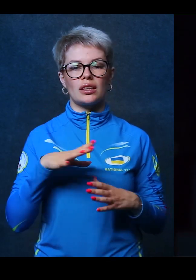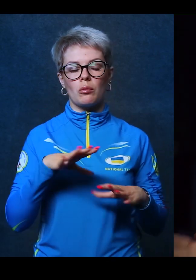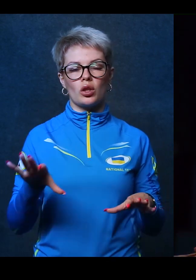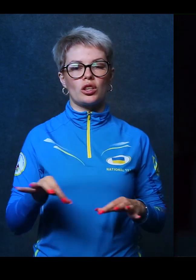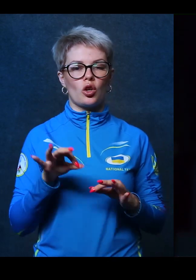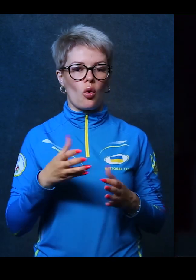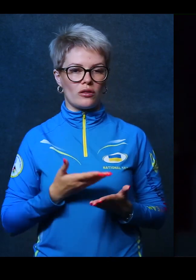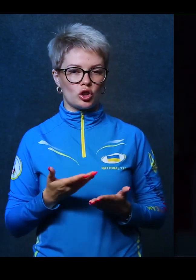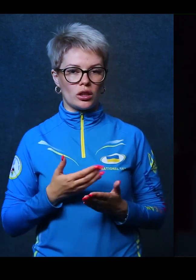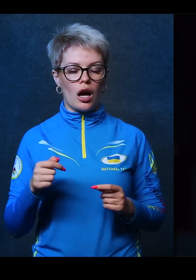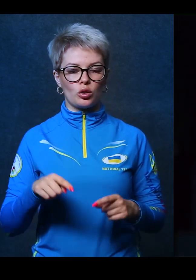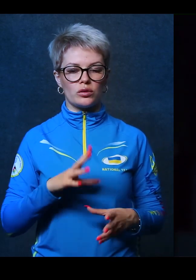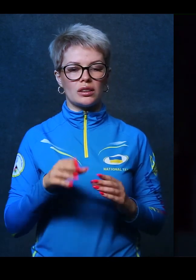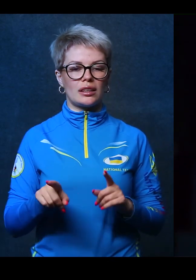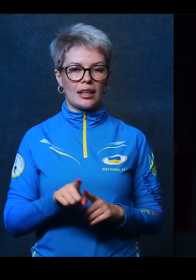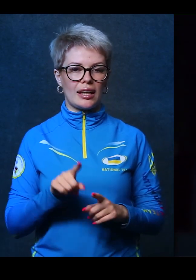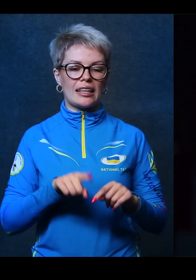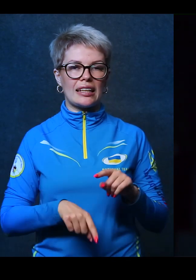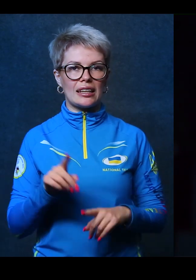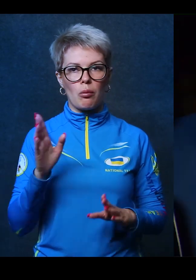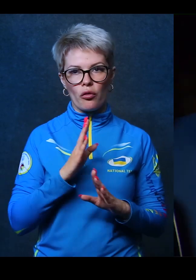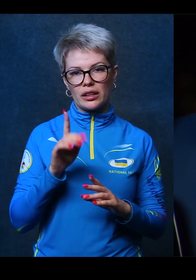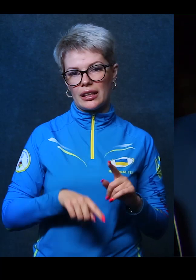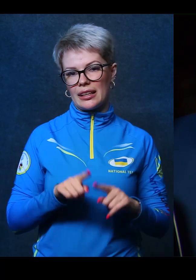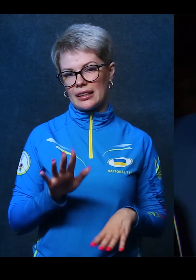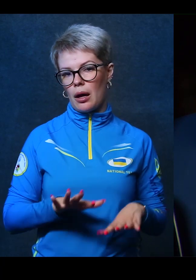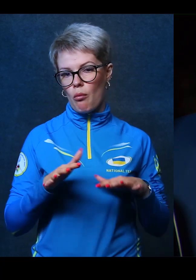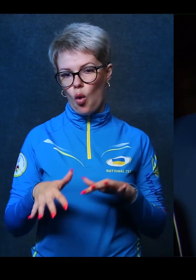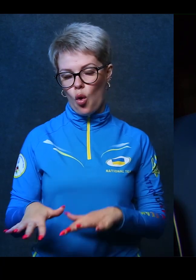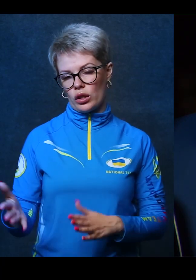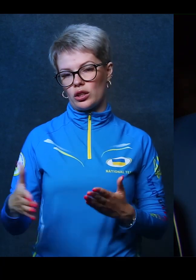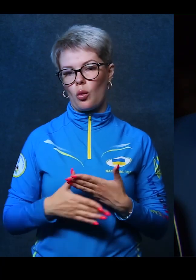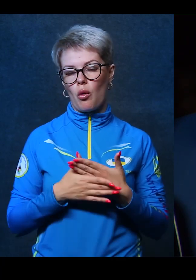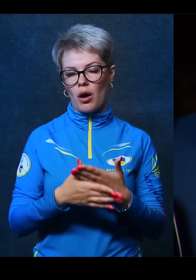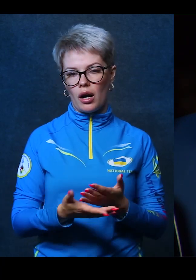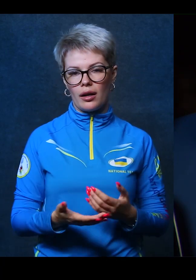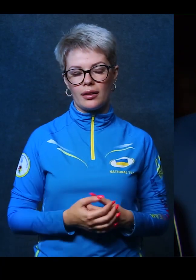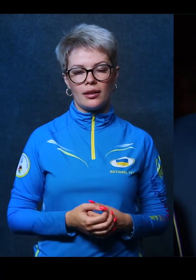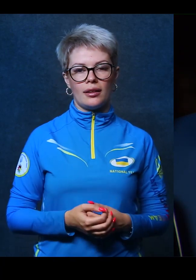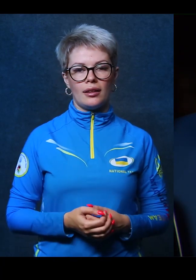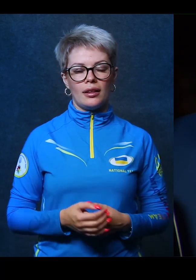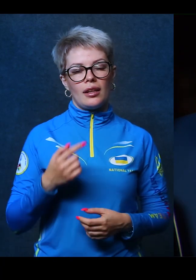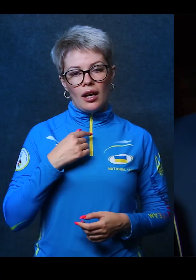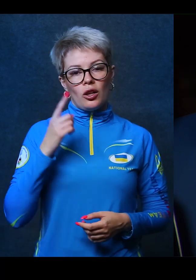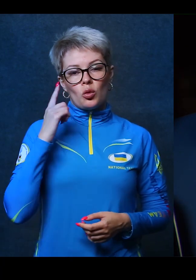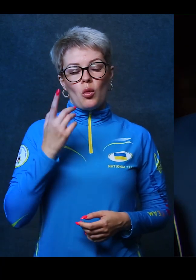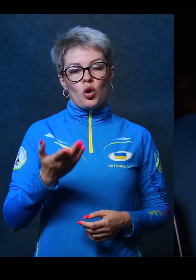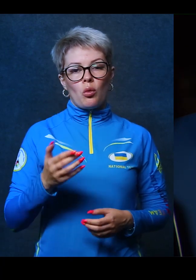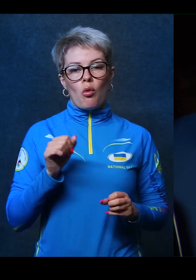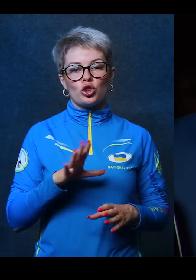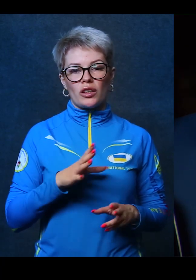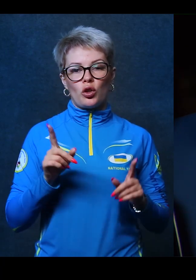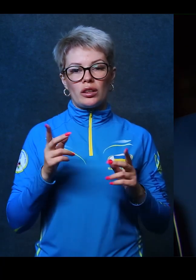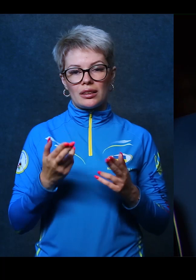були ніколи в житті, а тут все ж таки рідне повітря, рідне море, якось допомагає, хоча б морально? Я думаю,